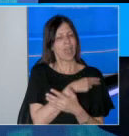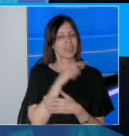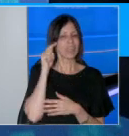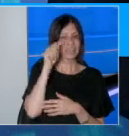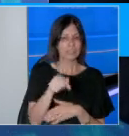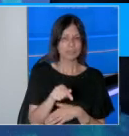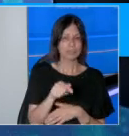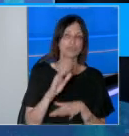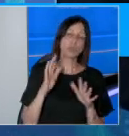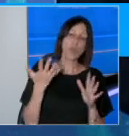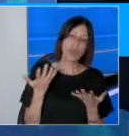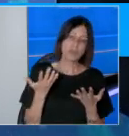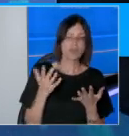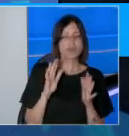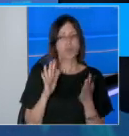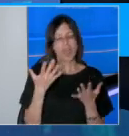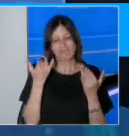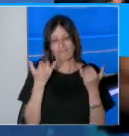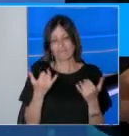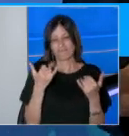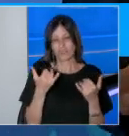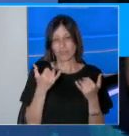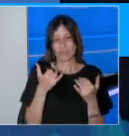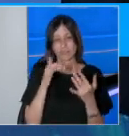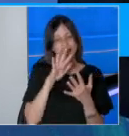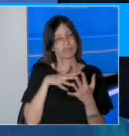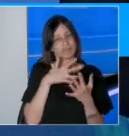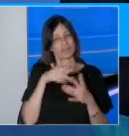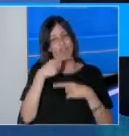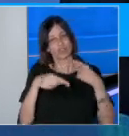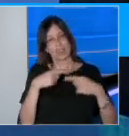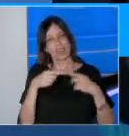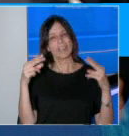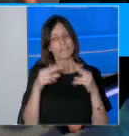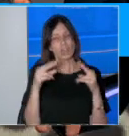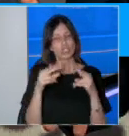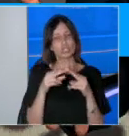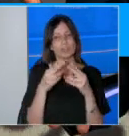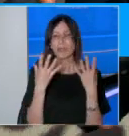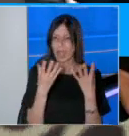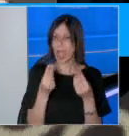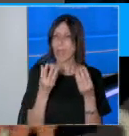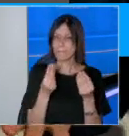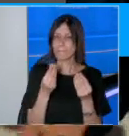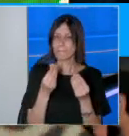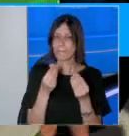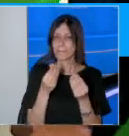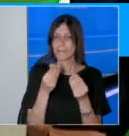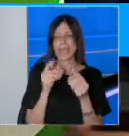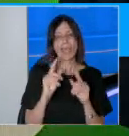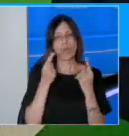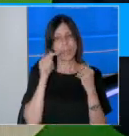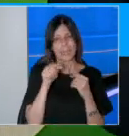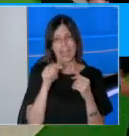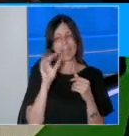לשם. אולי, אולי הפעם כשבלוח השנה נפגשים הרבה מוקדים כאלו, אירועים